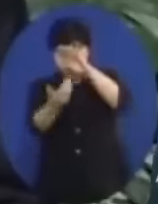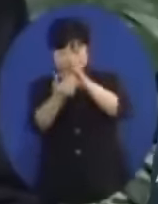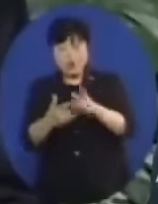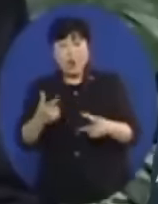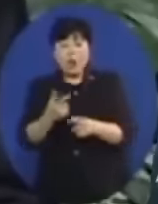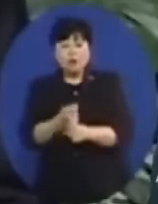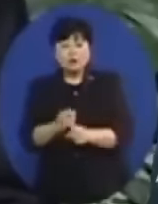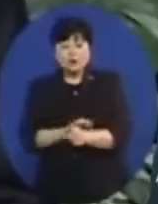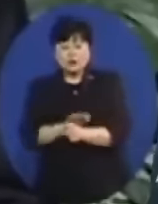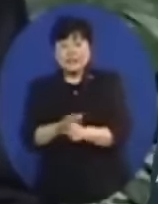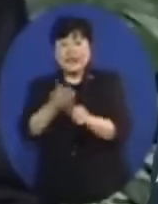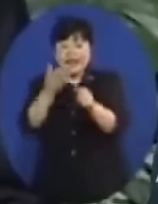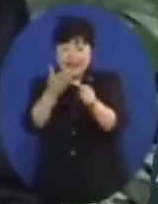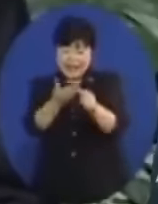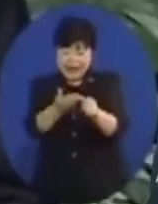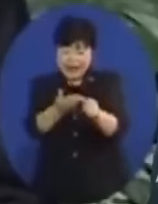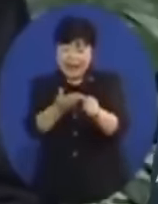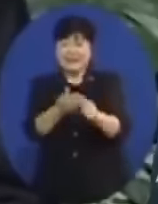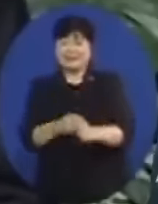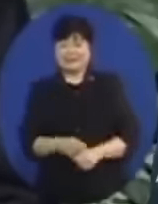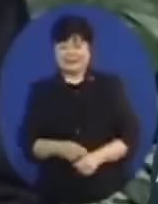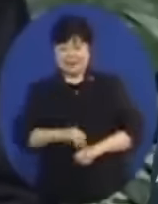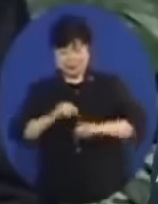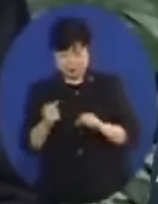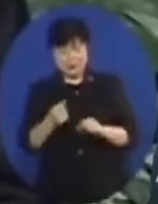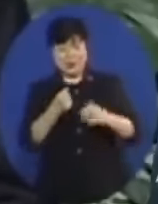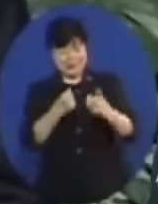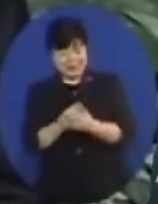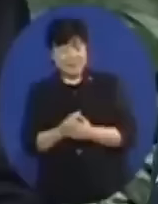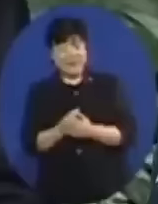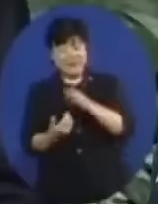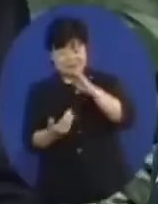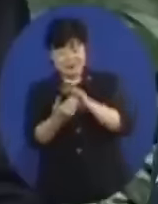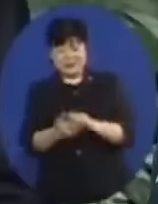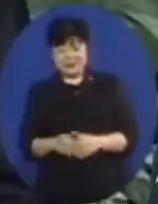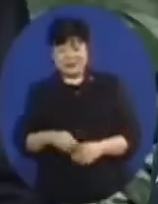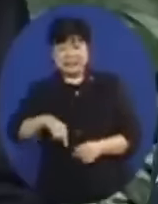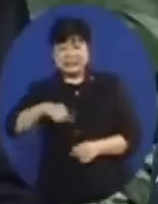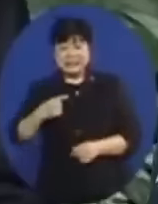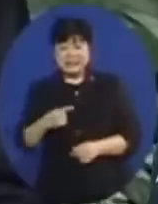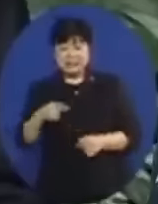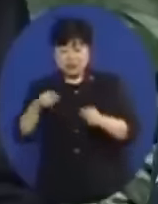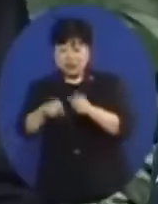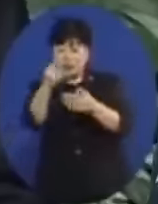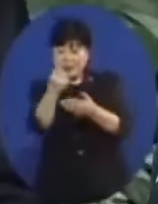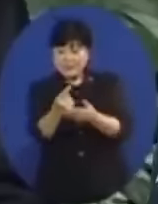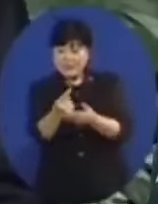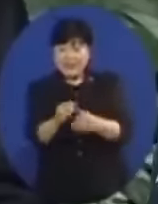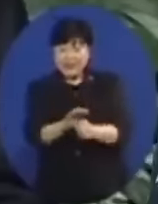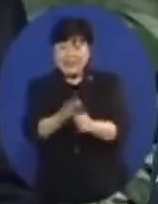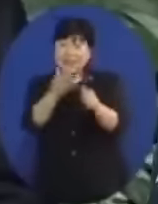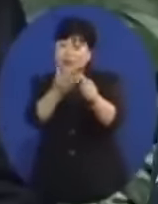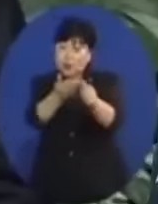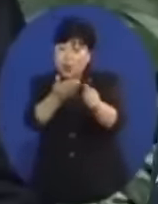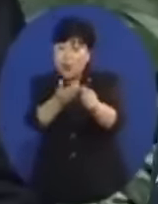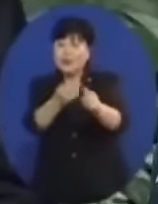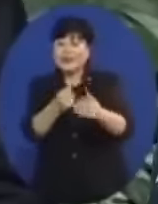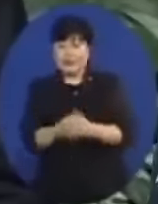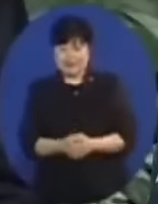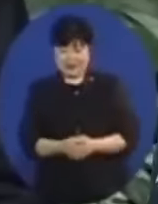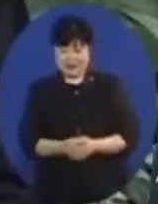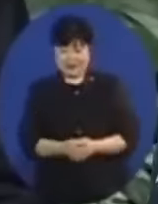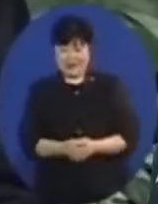원수를 사랑하라. 죽이러 온 사람을 사랑했기 때문에 그런